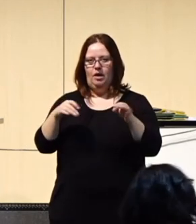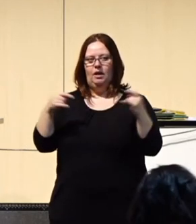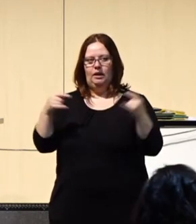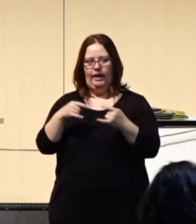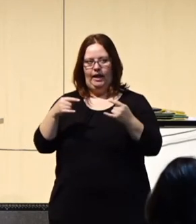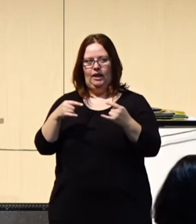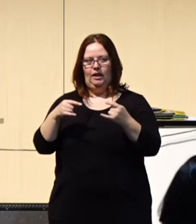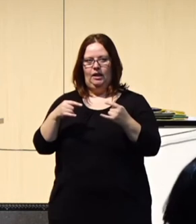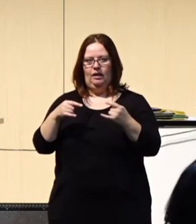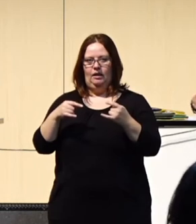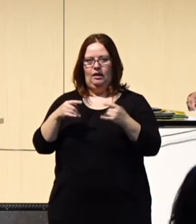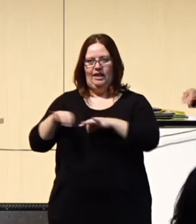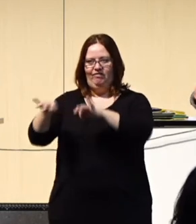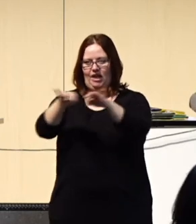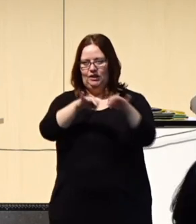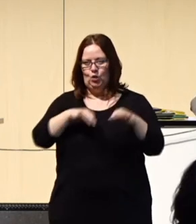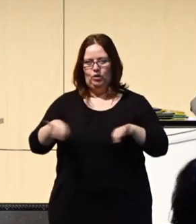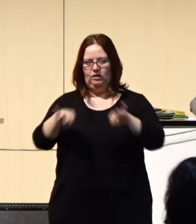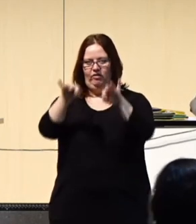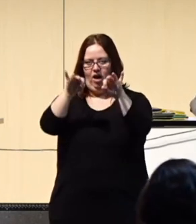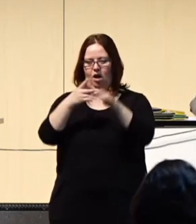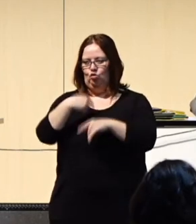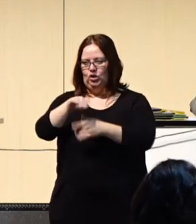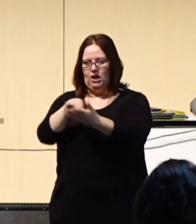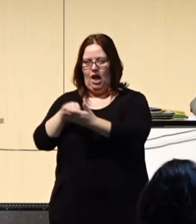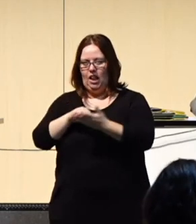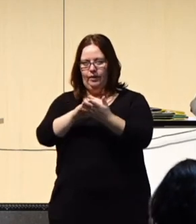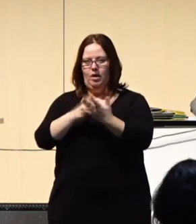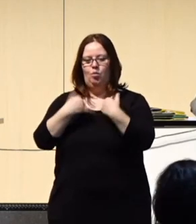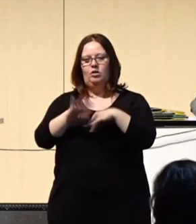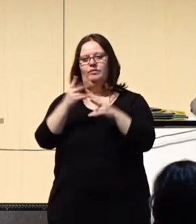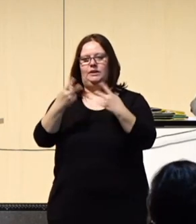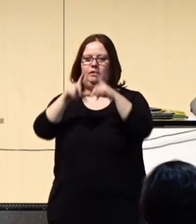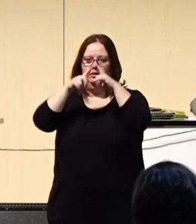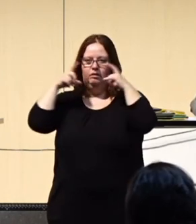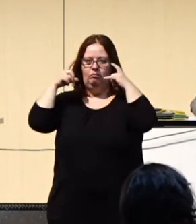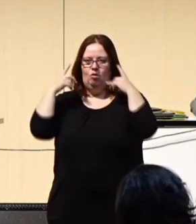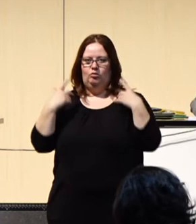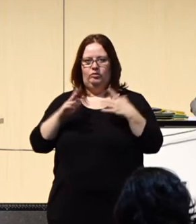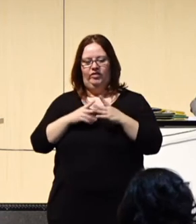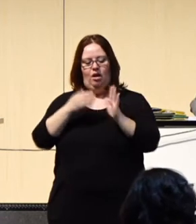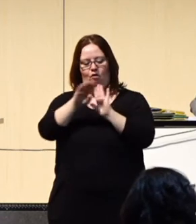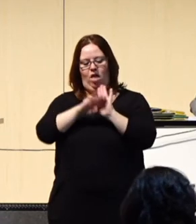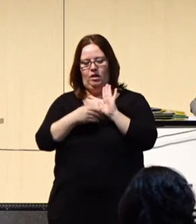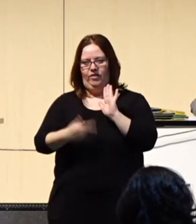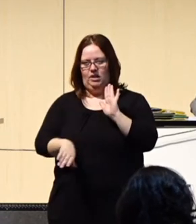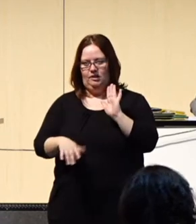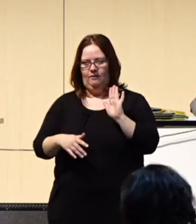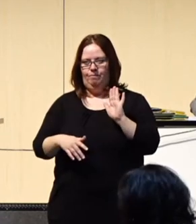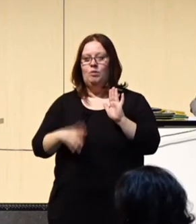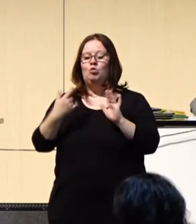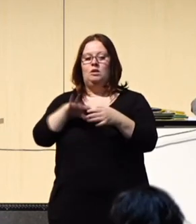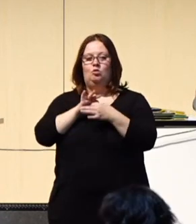eine potenzielle Infektionsgefahr durch die Teilnehmer das Tragen von Mund-Nasen-Schutz beauflagt hatten. In